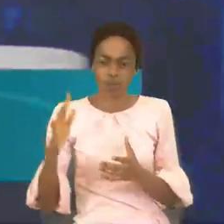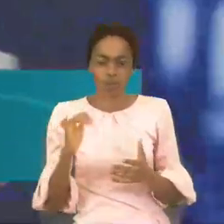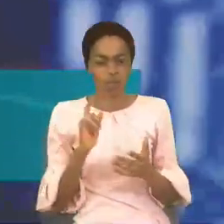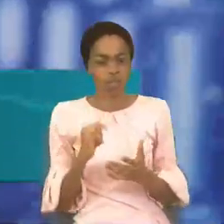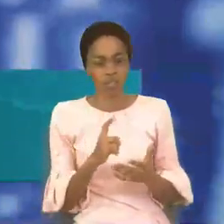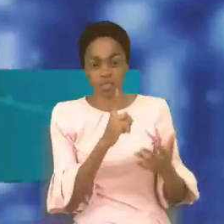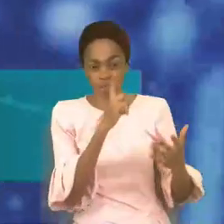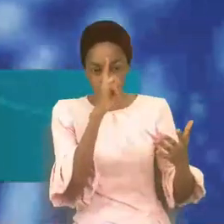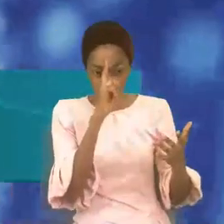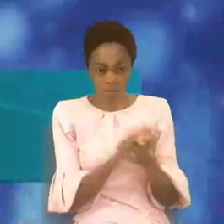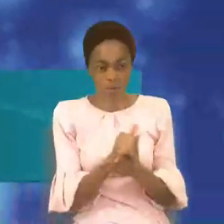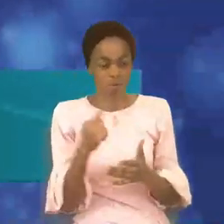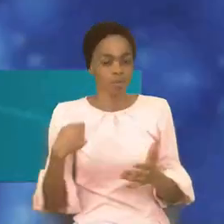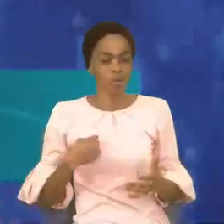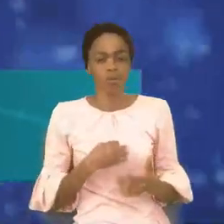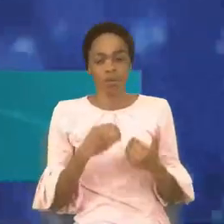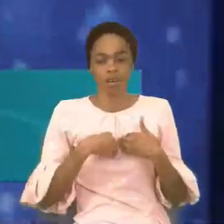en Dieu.